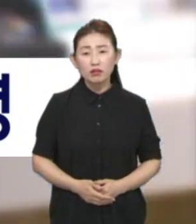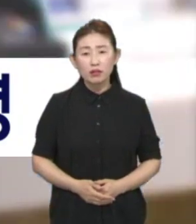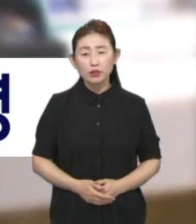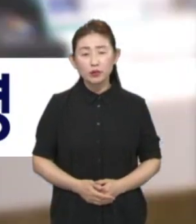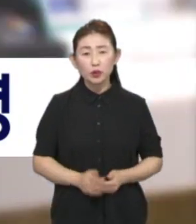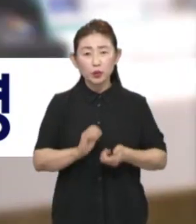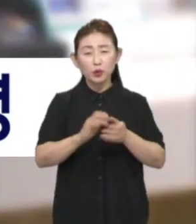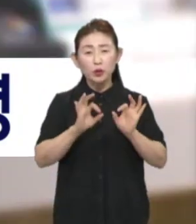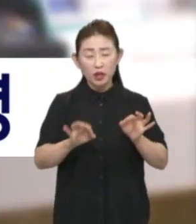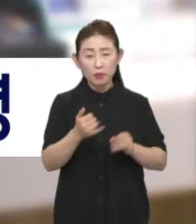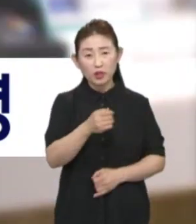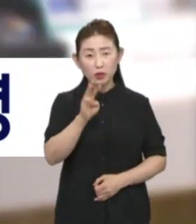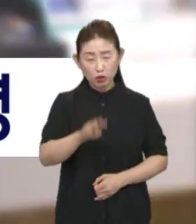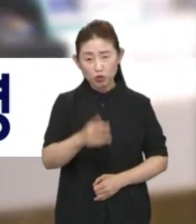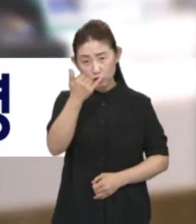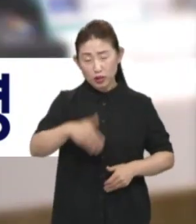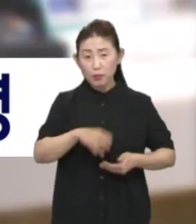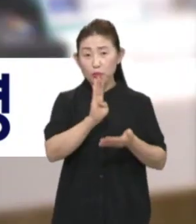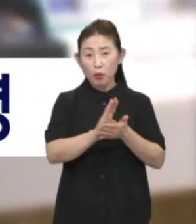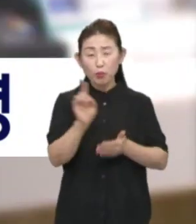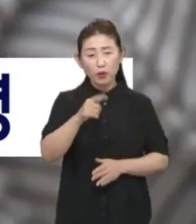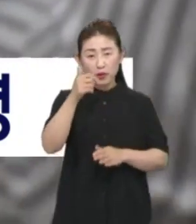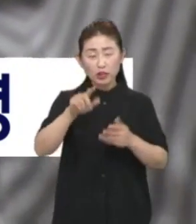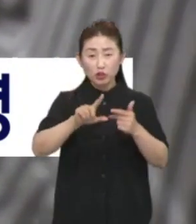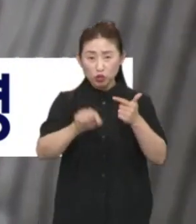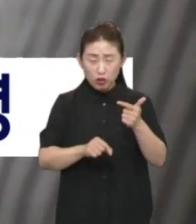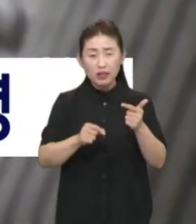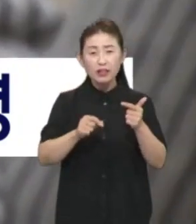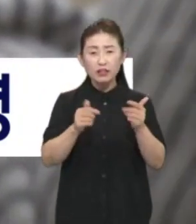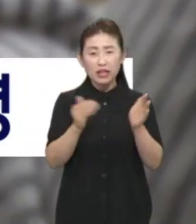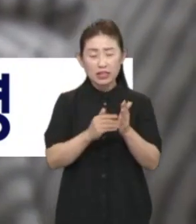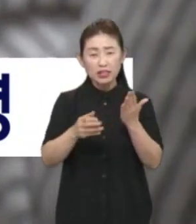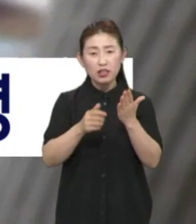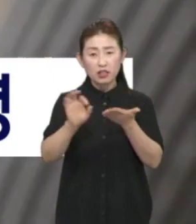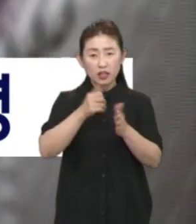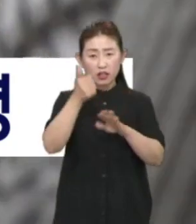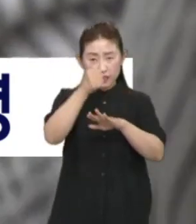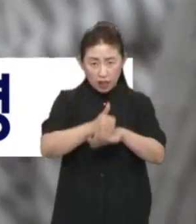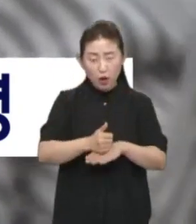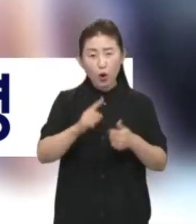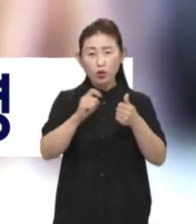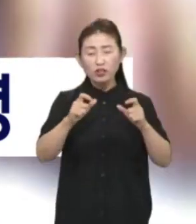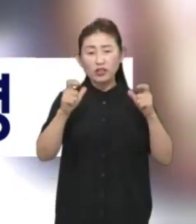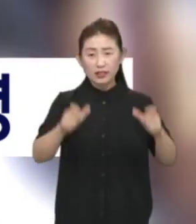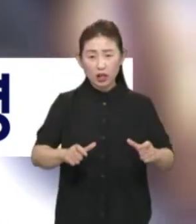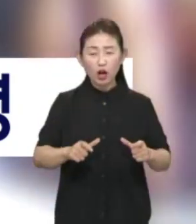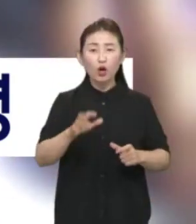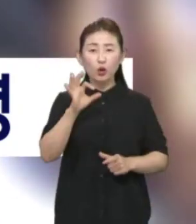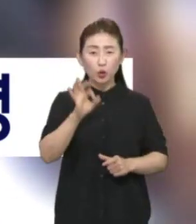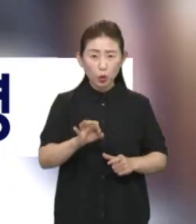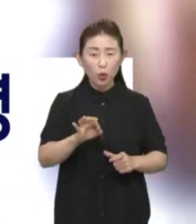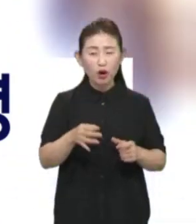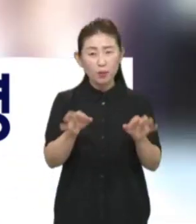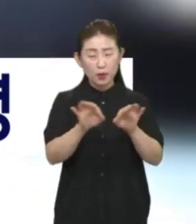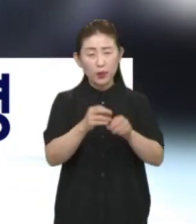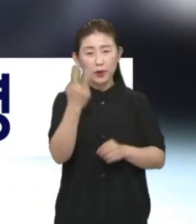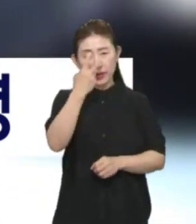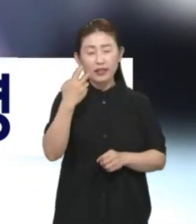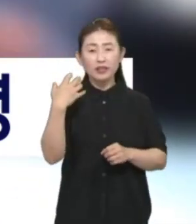농협 세종충남지역본부는 상반기 결산 과정에서 홍성 지역 농협의 출자금을 관리하는 20대 남성